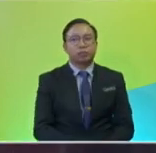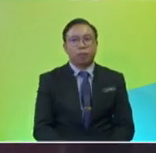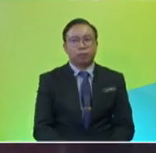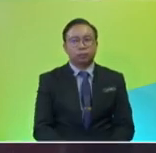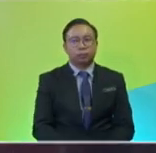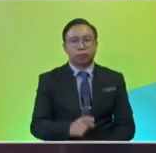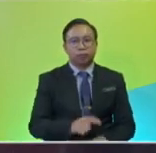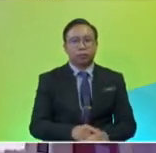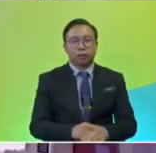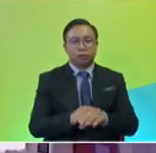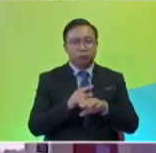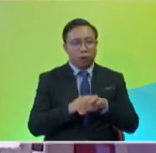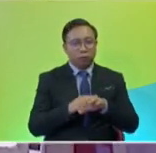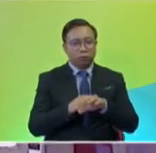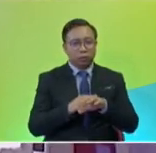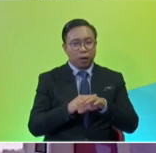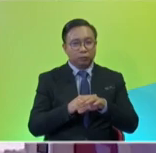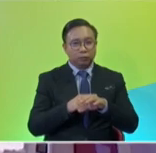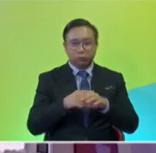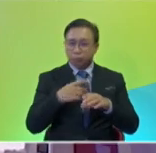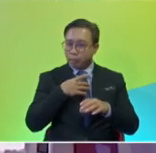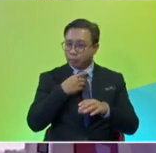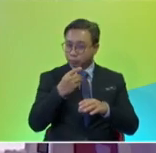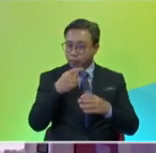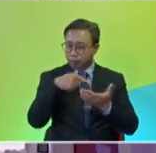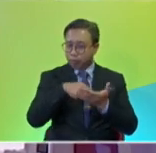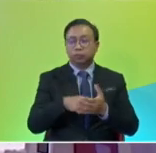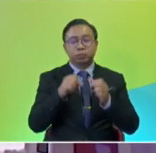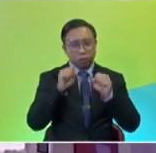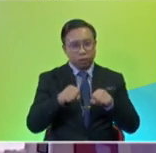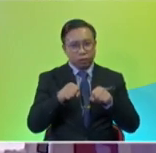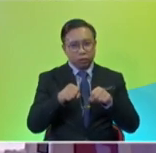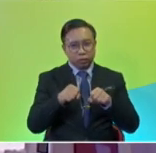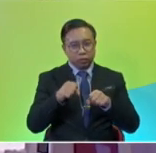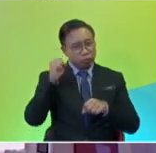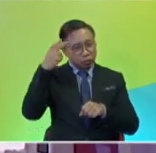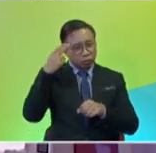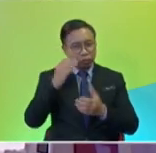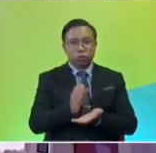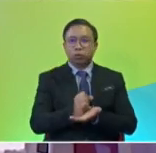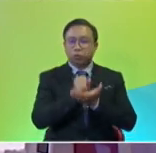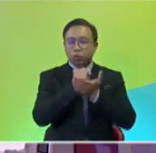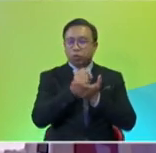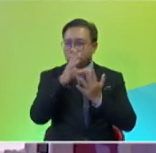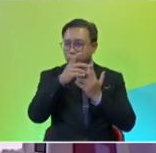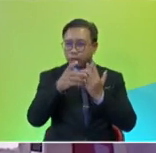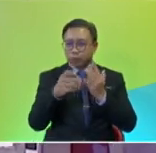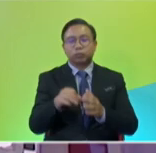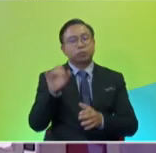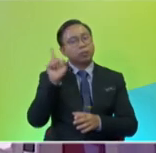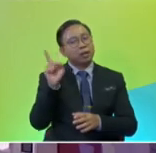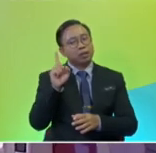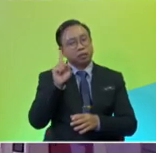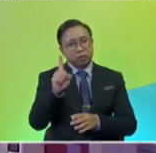di papan putih ini. Jadi, boleh tak Sean tolong pilihkan yang mana